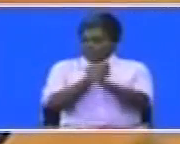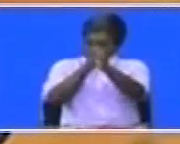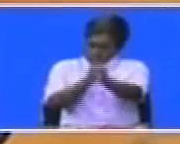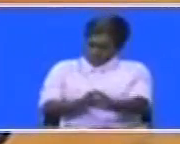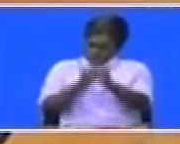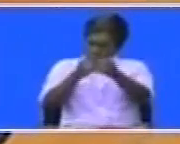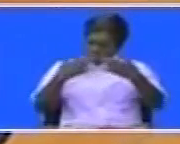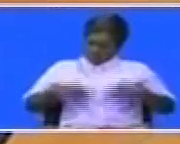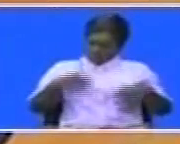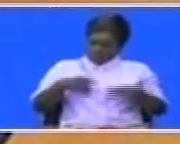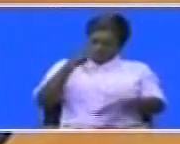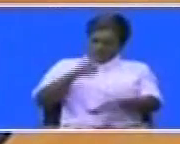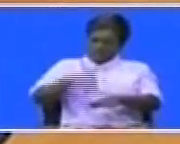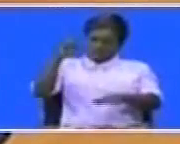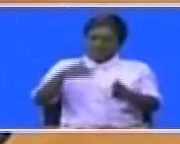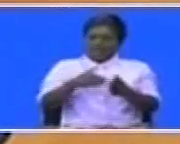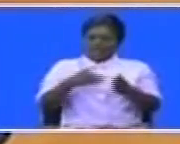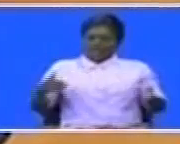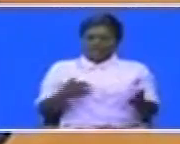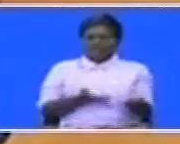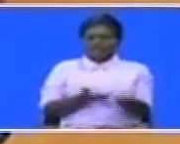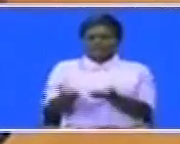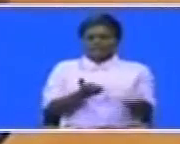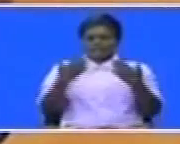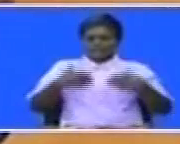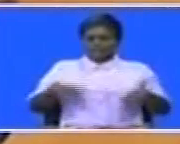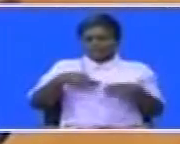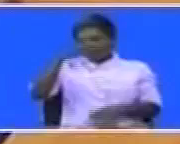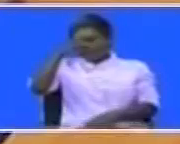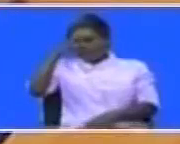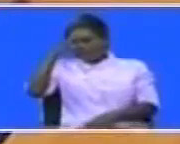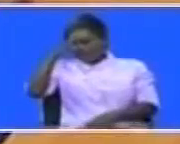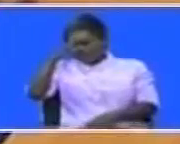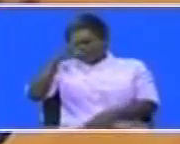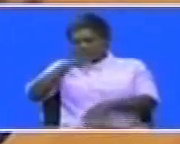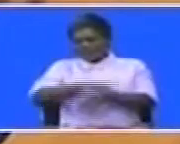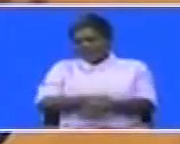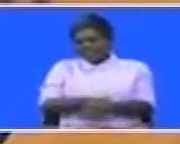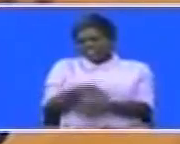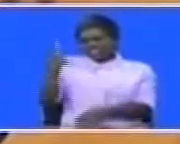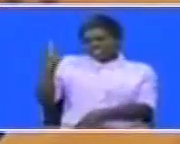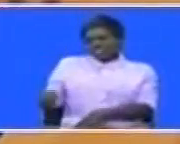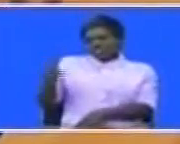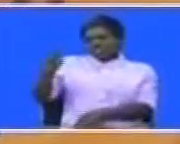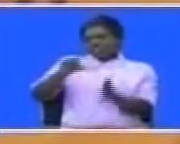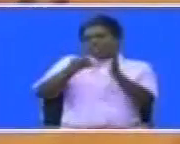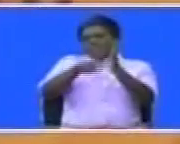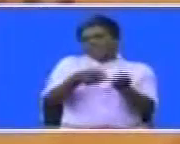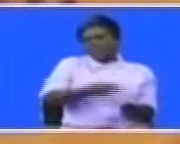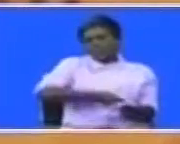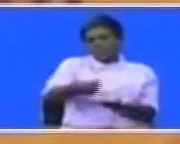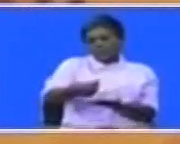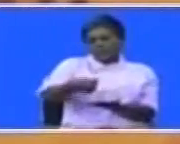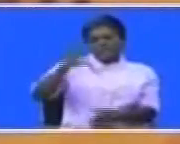kahawa kaunti ya Embu dhidi ya wanunuzi wanaowapunja pesa zao kwa kununua buni kwa bei nafuu kisha kuiuza kwa bei ya juu